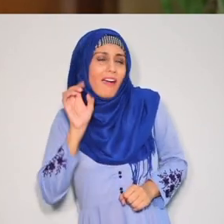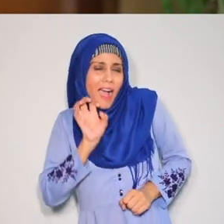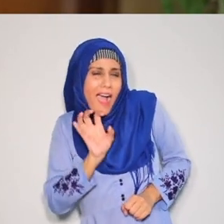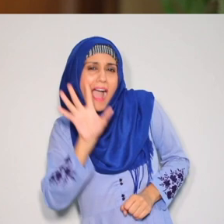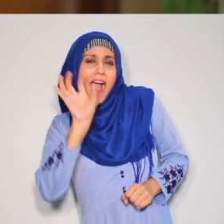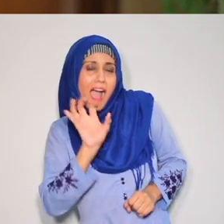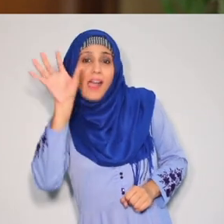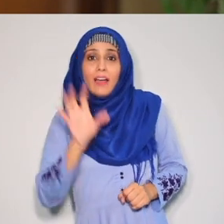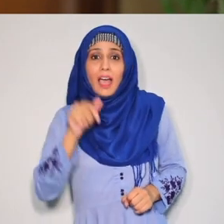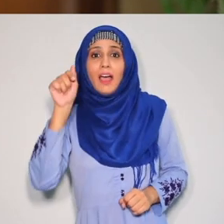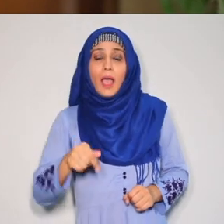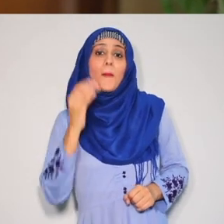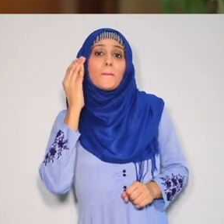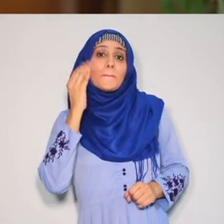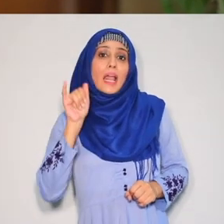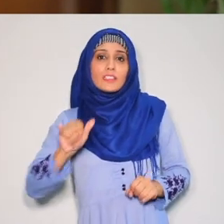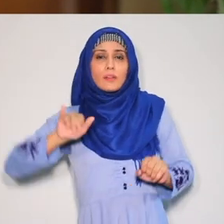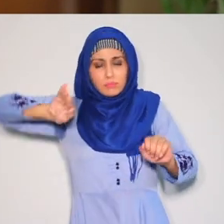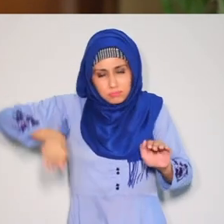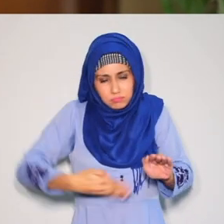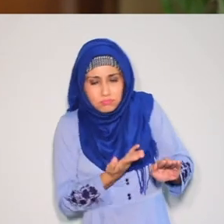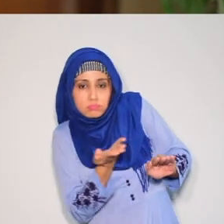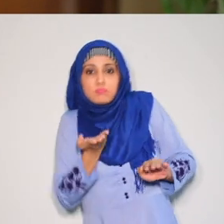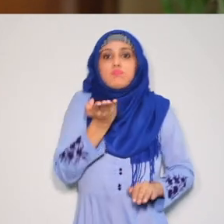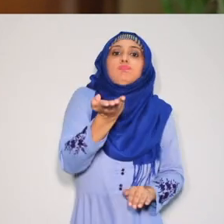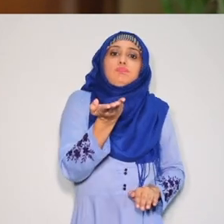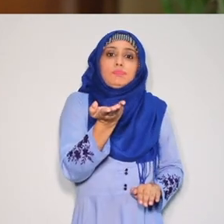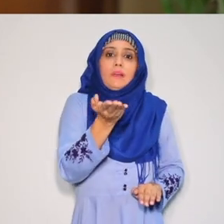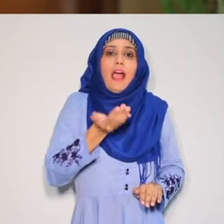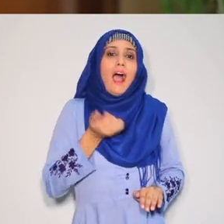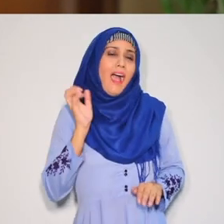आ! बूम बूम कलाबाजी खाकर उल्टा हो गया।